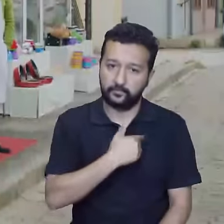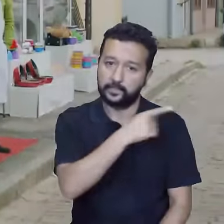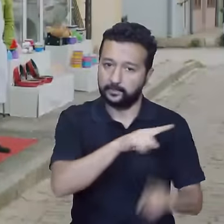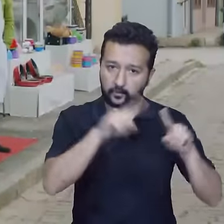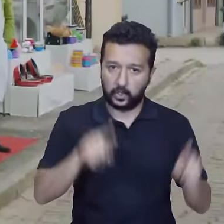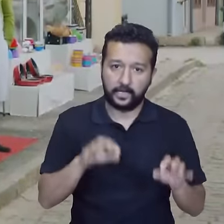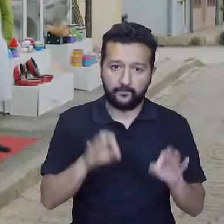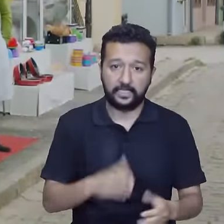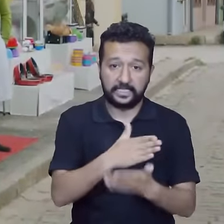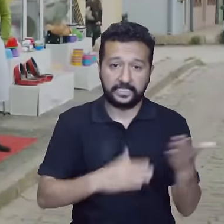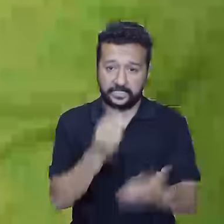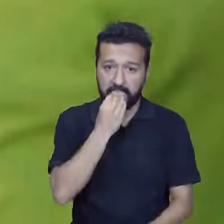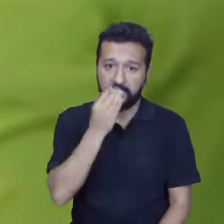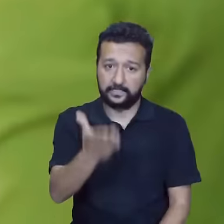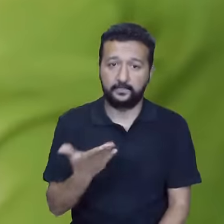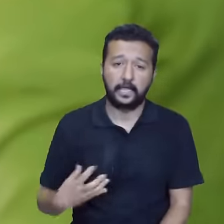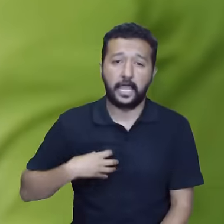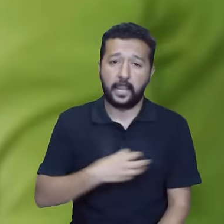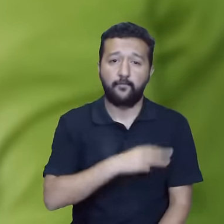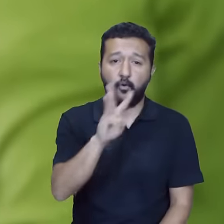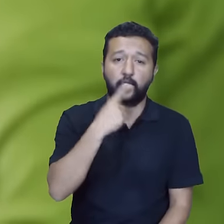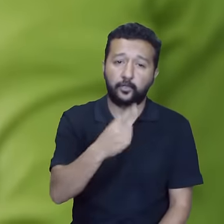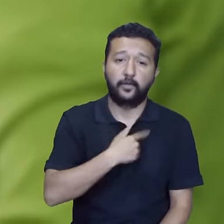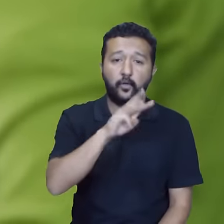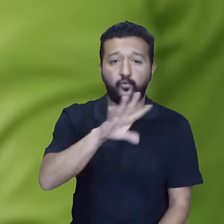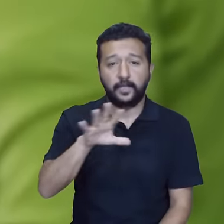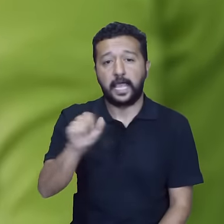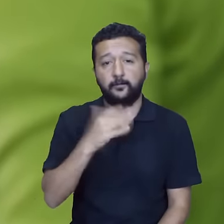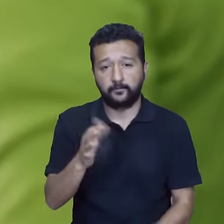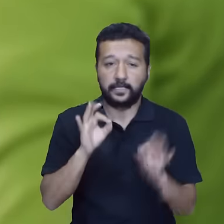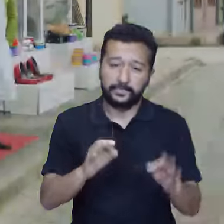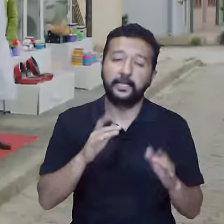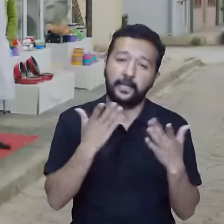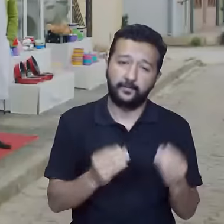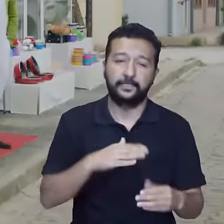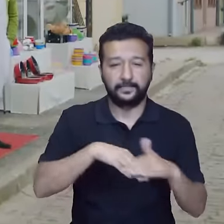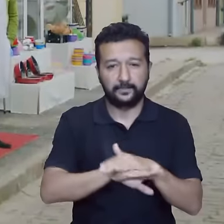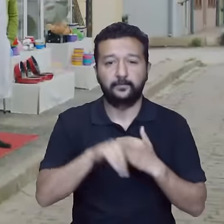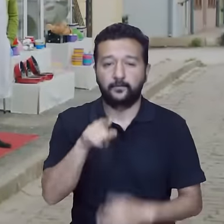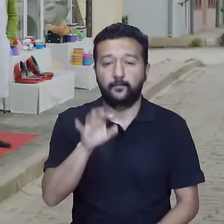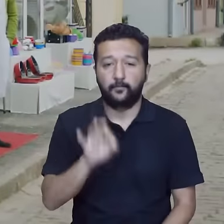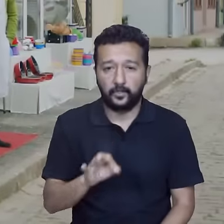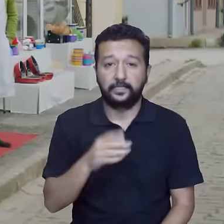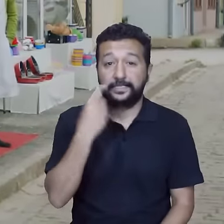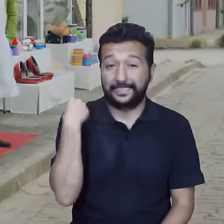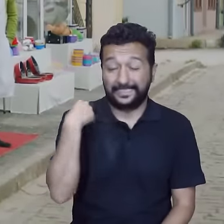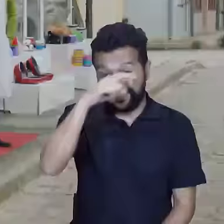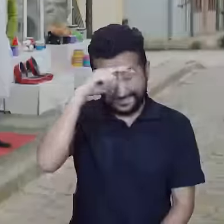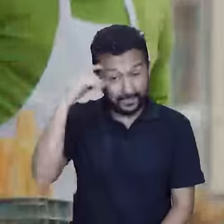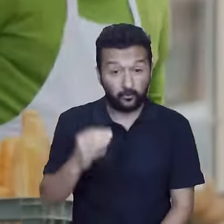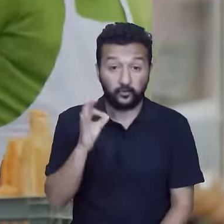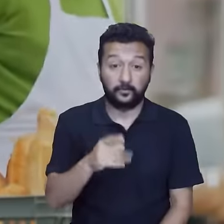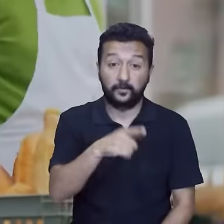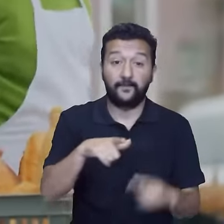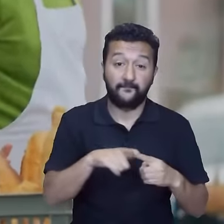market alıyorum. Yarısını yedin ulan. Ya annem 30 tane istiyor. Ben 35 tane alırım her ihtimale karşı. Böyle çıtır çıtır böyle sıcacık olunca